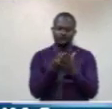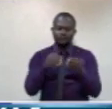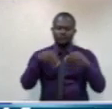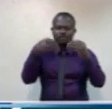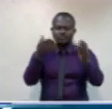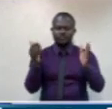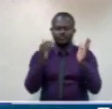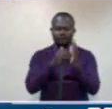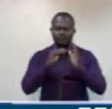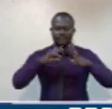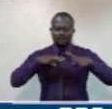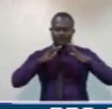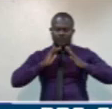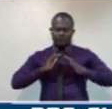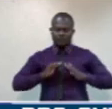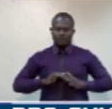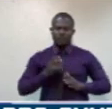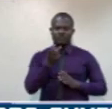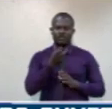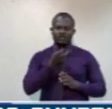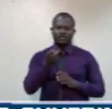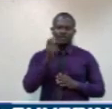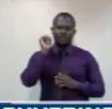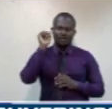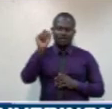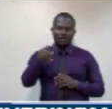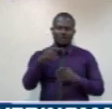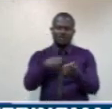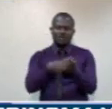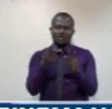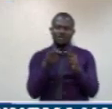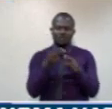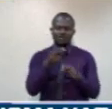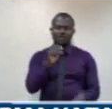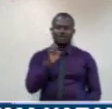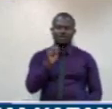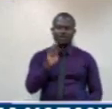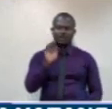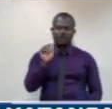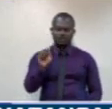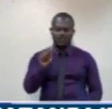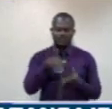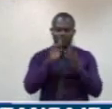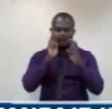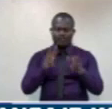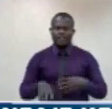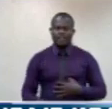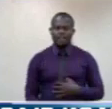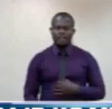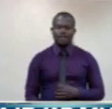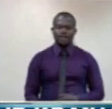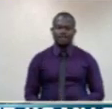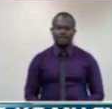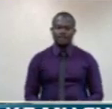no kuba baruhutse ingendo ndende zijya kwivuza hitwa Nemba. Ari Muhirwa Ndikumana Joseph wadufite inkuru